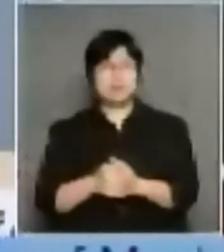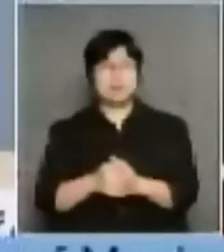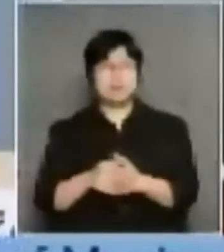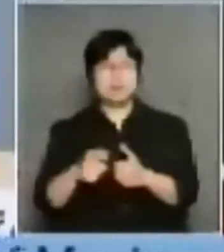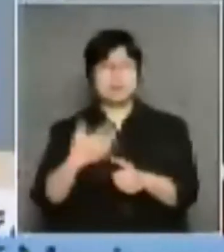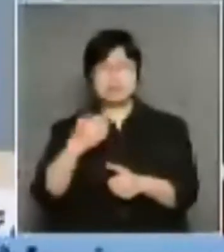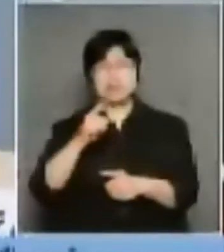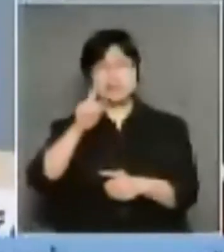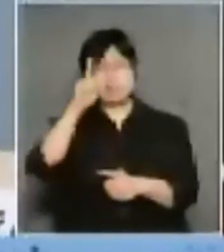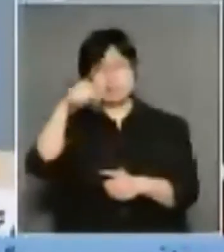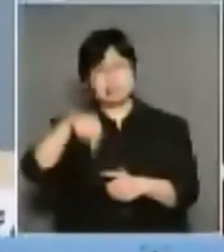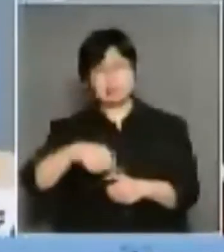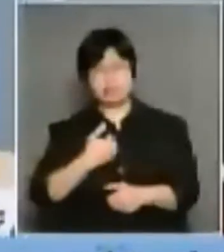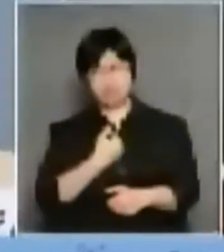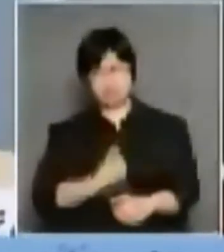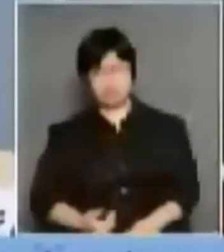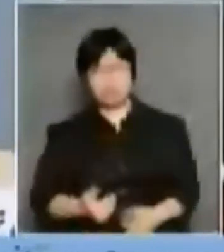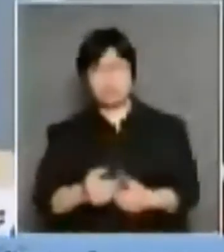良心，